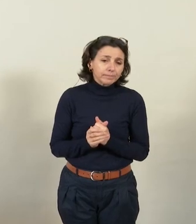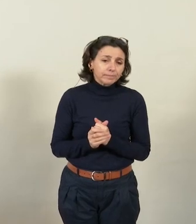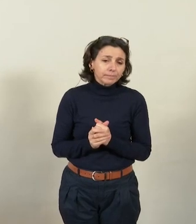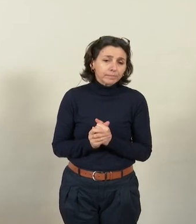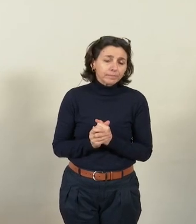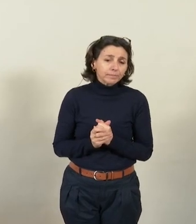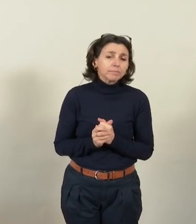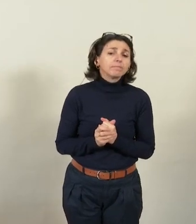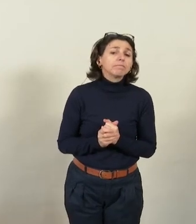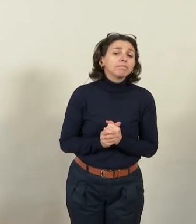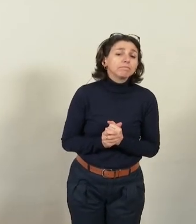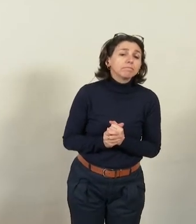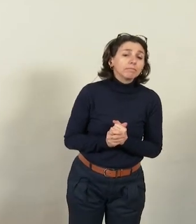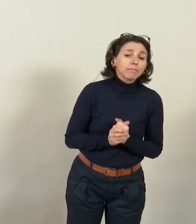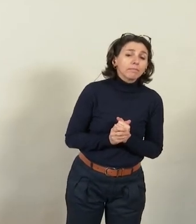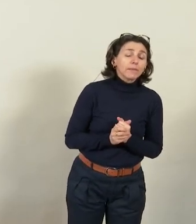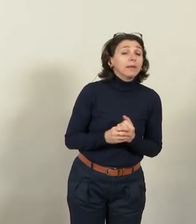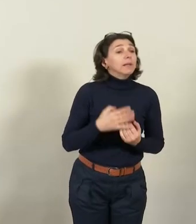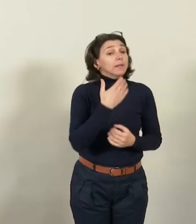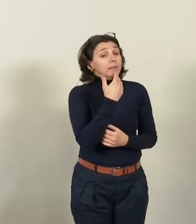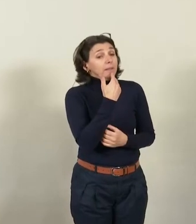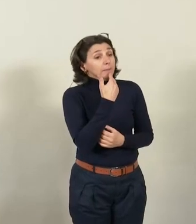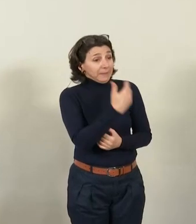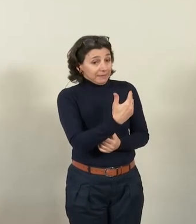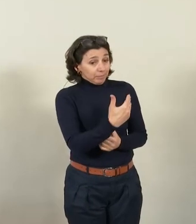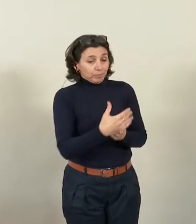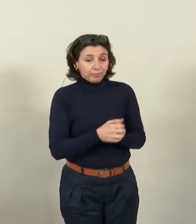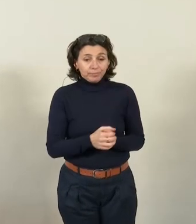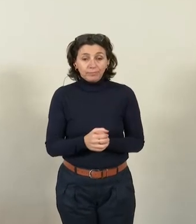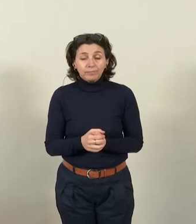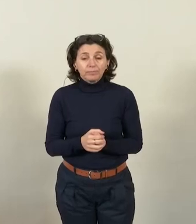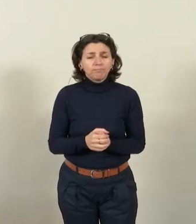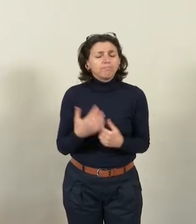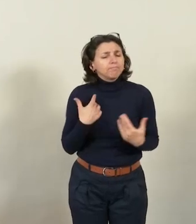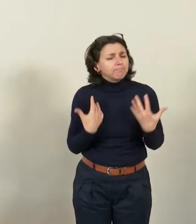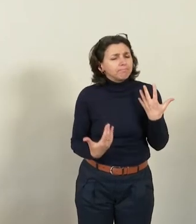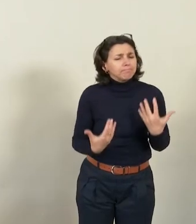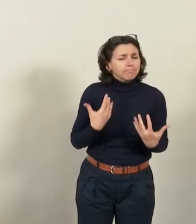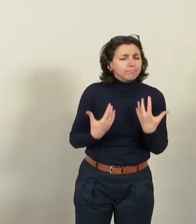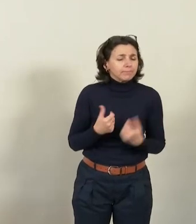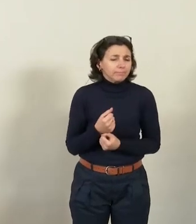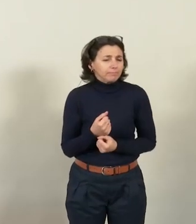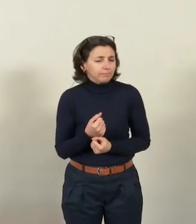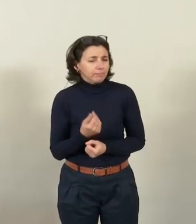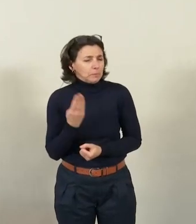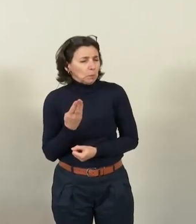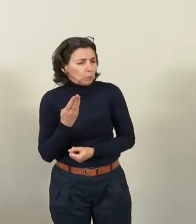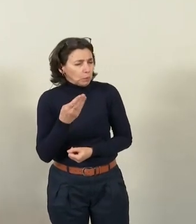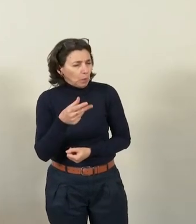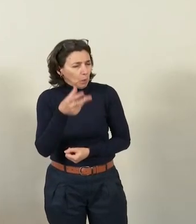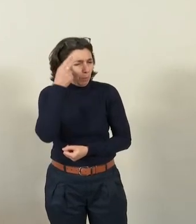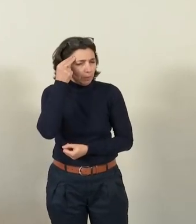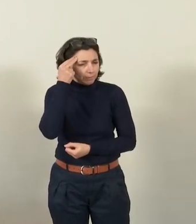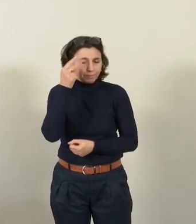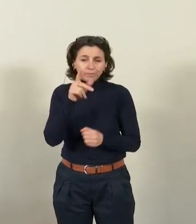confronté merci je voudrais comprendre parce que d'attaquer comme ça alors le logement le